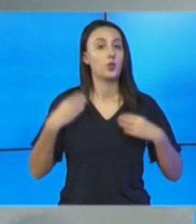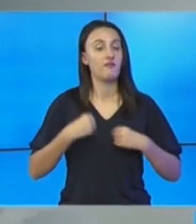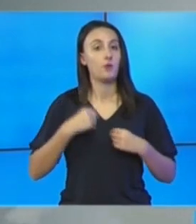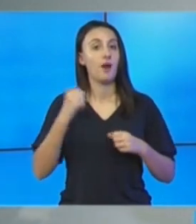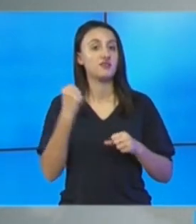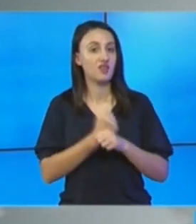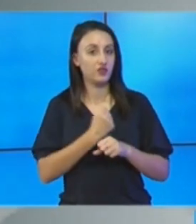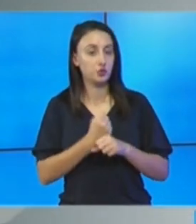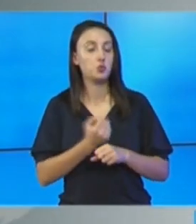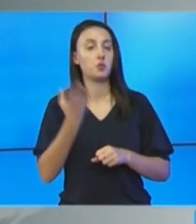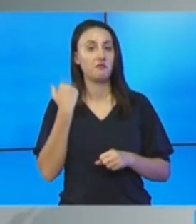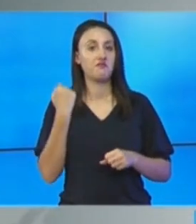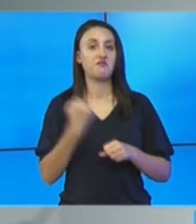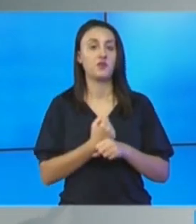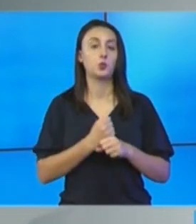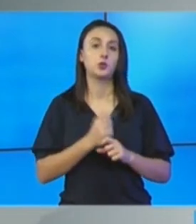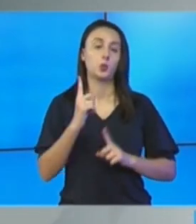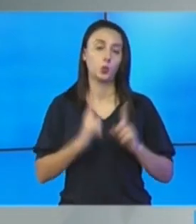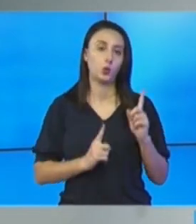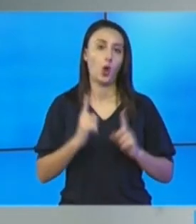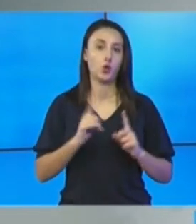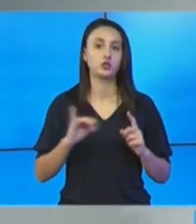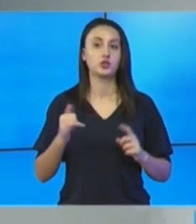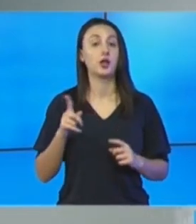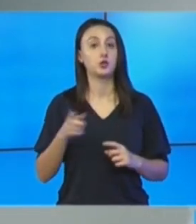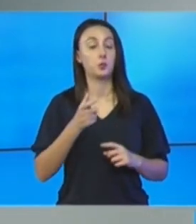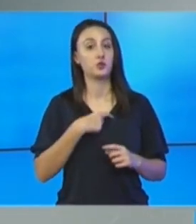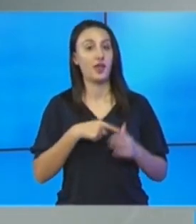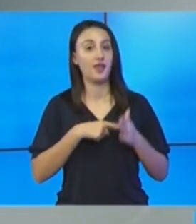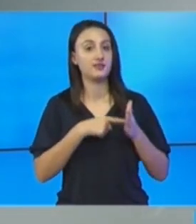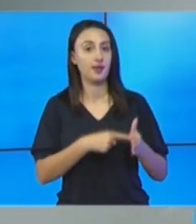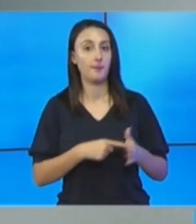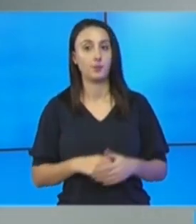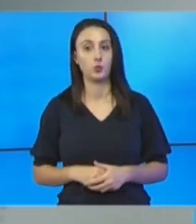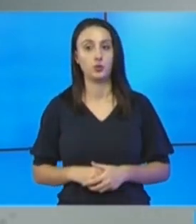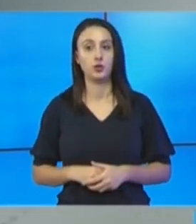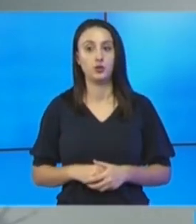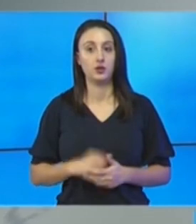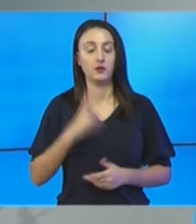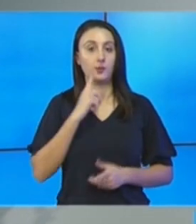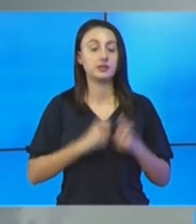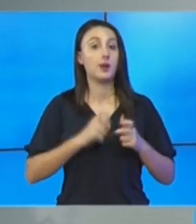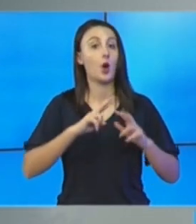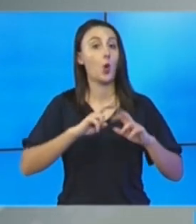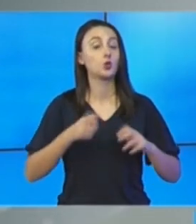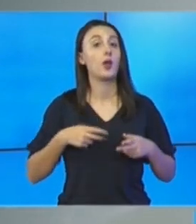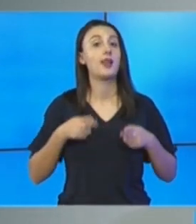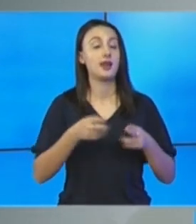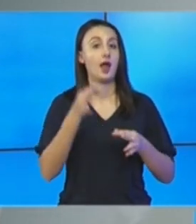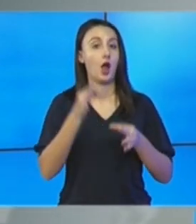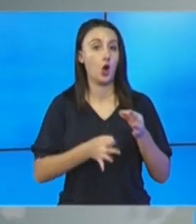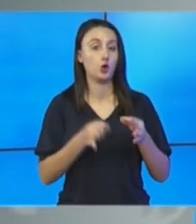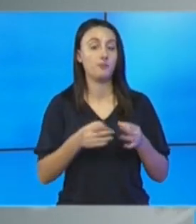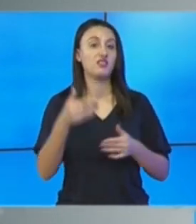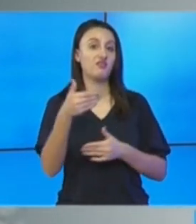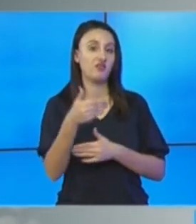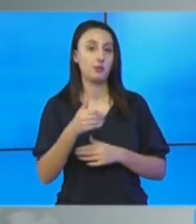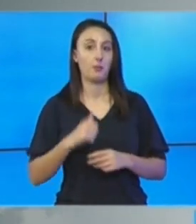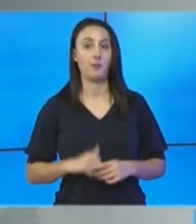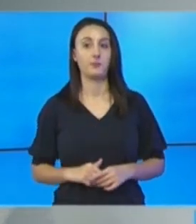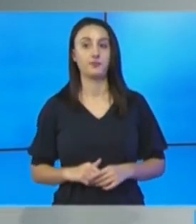serviciu au fost efectuate periodic și aici aș putea să vă dau câteva exemple. Vorbim de controalele pe linie de economic la societățile